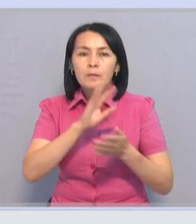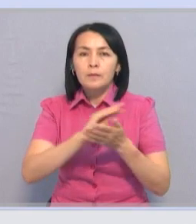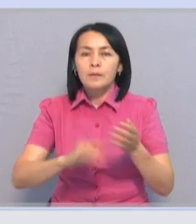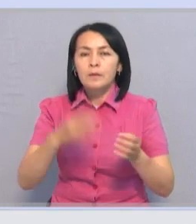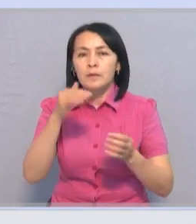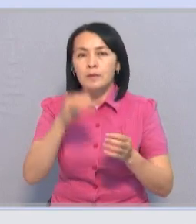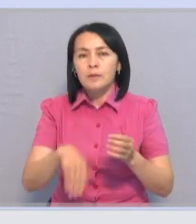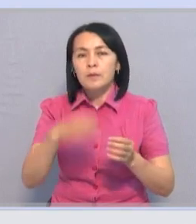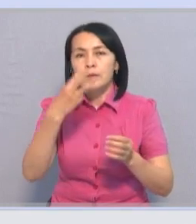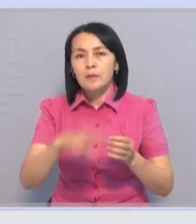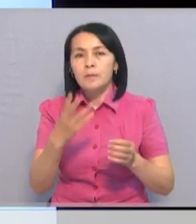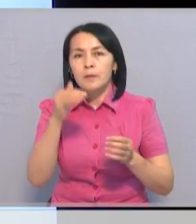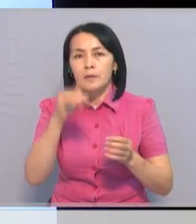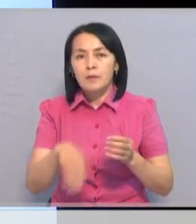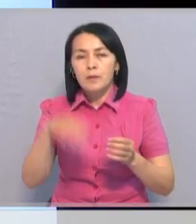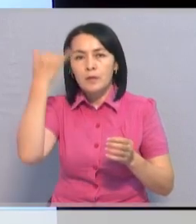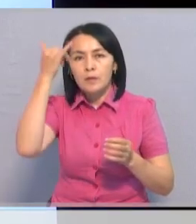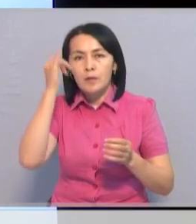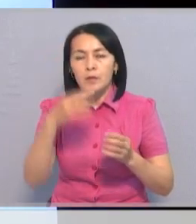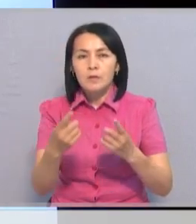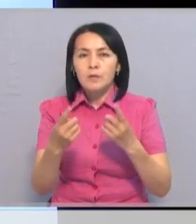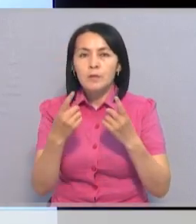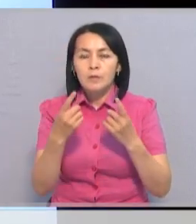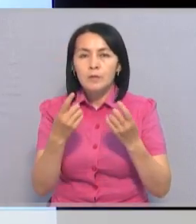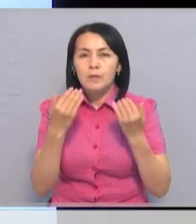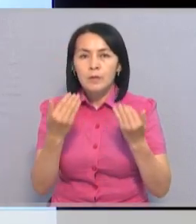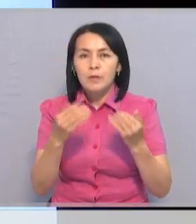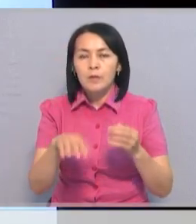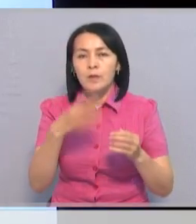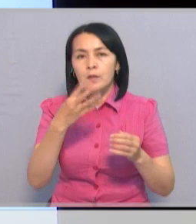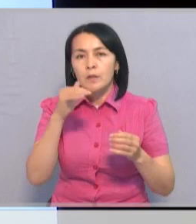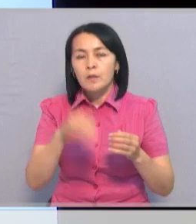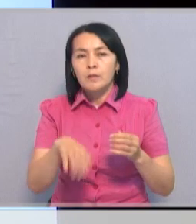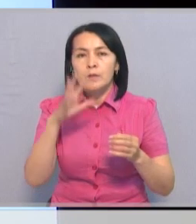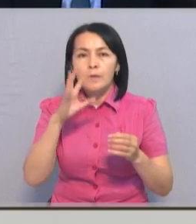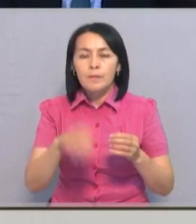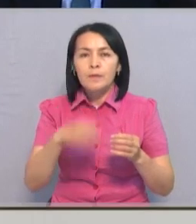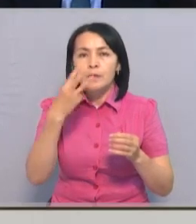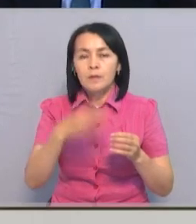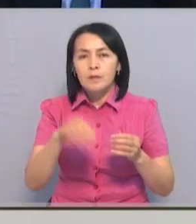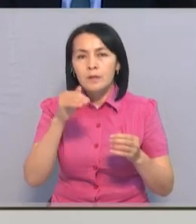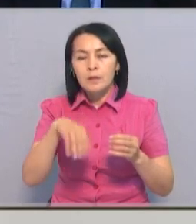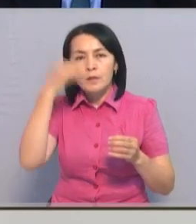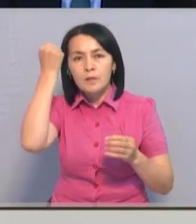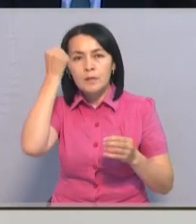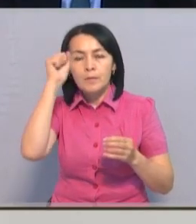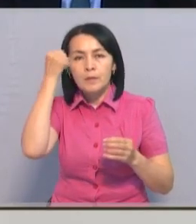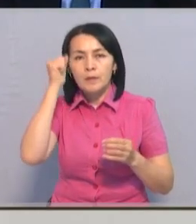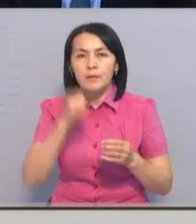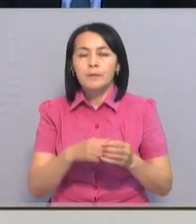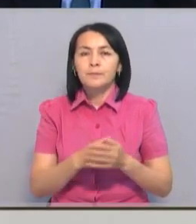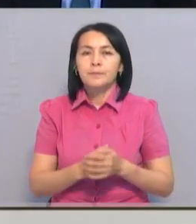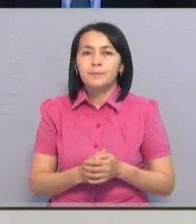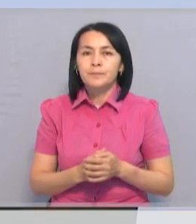зарегистрировано 1035 тысяч голов крупного рогатого скота и 4530 тысяч голов мелкого